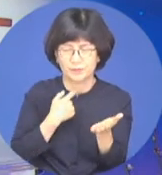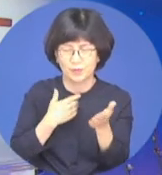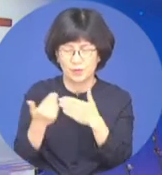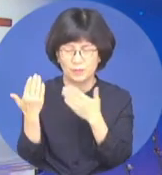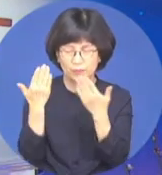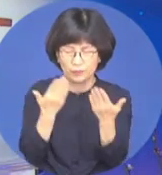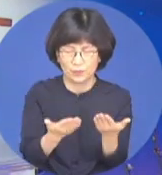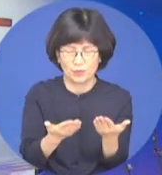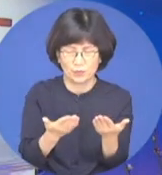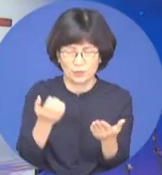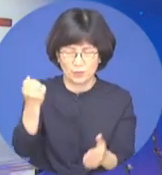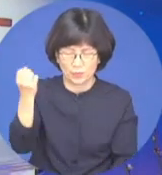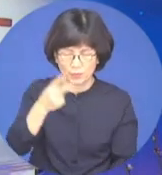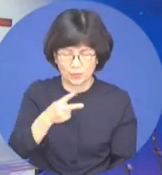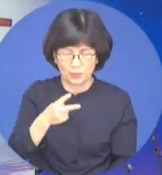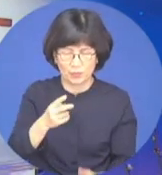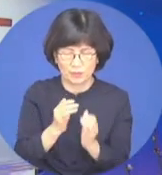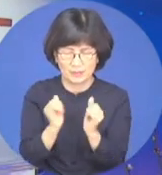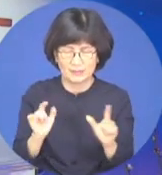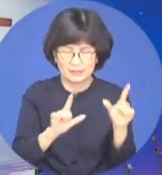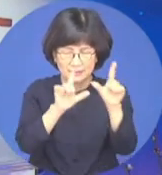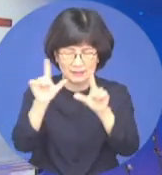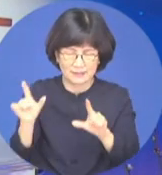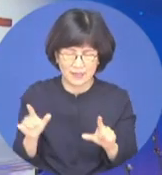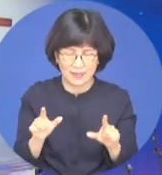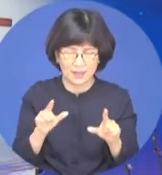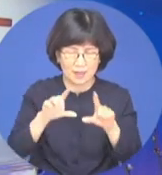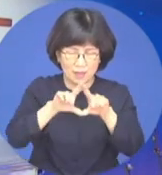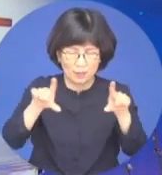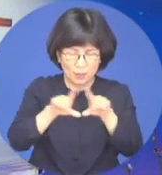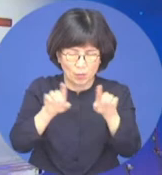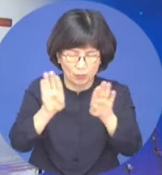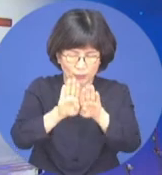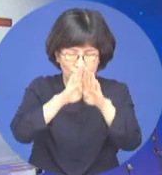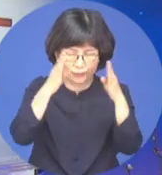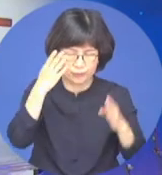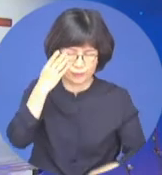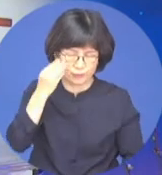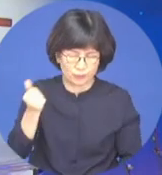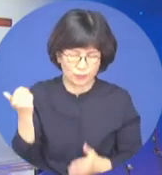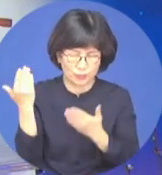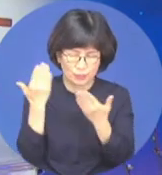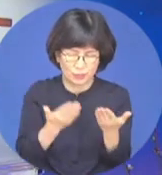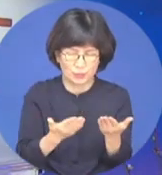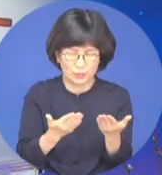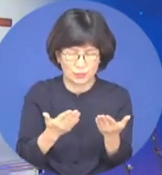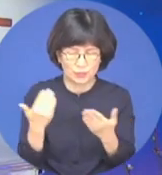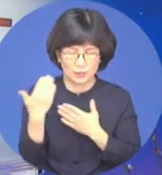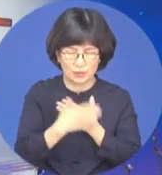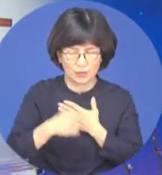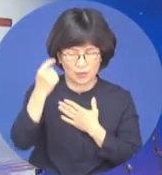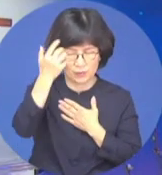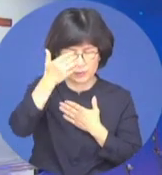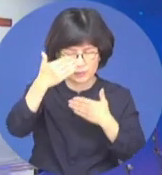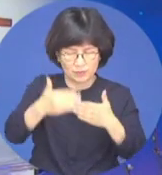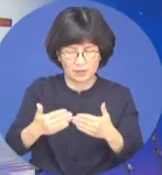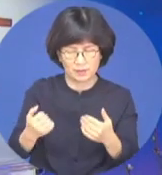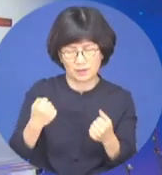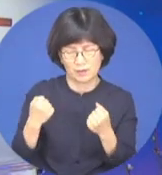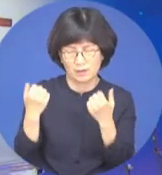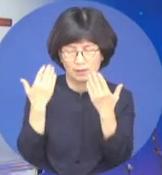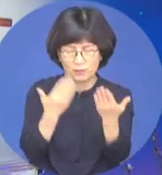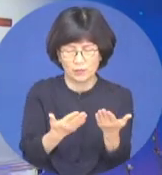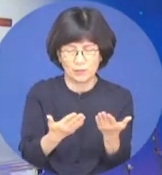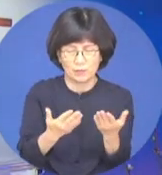아니라 인생 여정의 범사가 열리고 영역간의 강건함으로 주의 이름 높이고 세상을 축복하는 복된 인생 되게